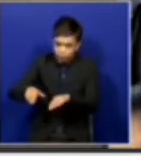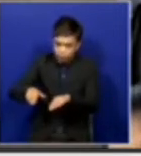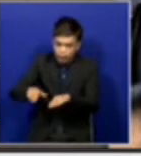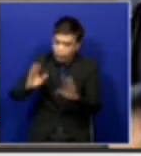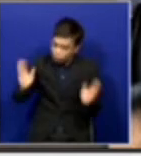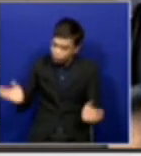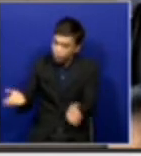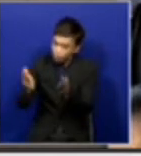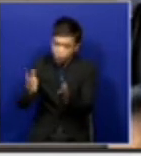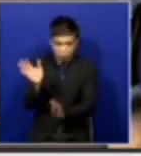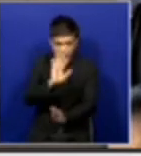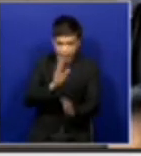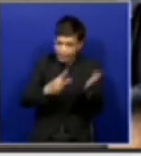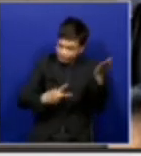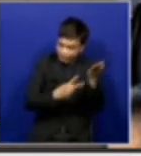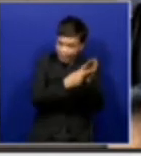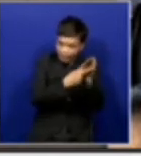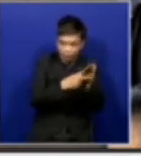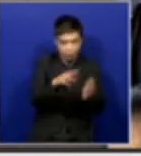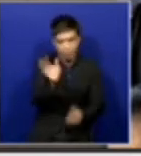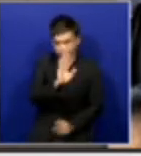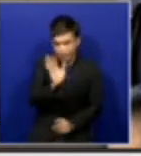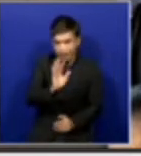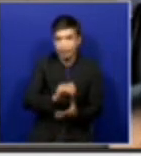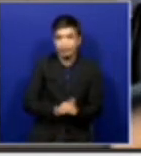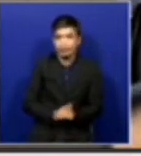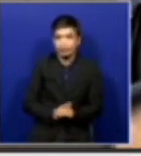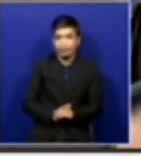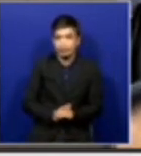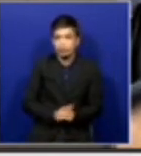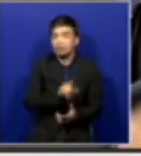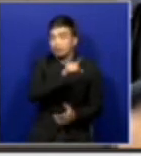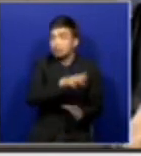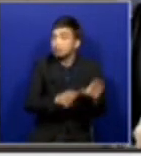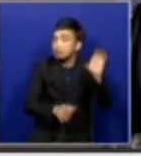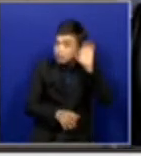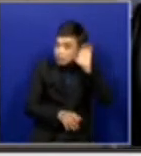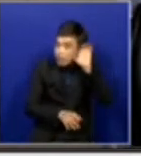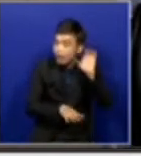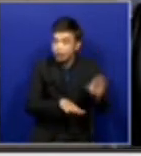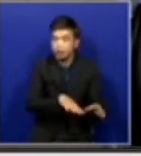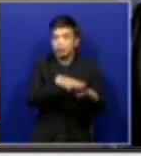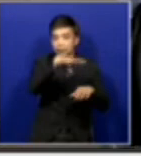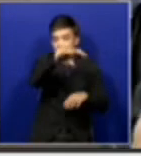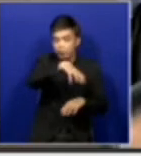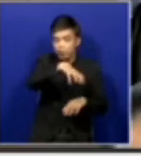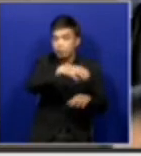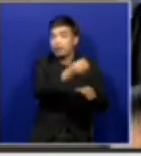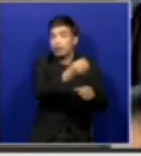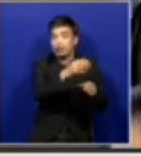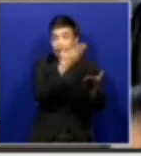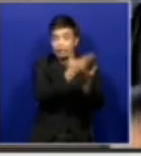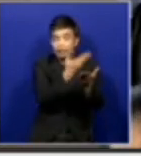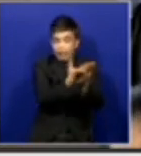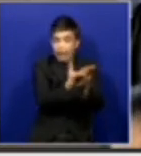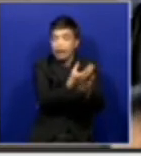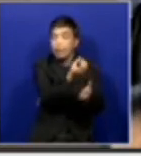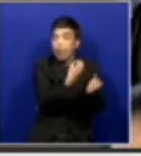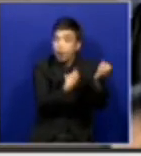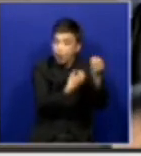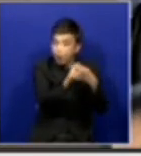าธารณสุขนี่ท่านคงเชื่อสำนักงบประมาณสำนักงบประมาณประเทศนี้เนี่ยทำงบประมาณล้าหลังที่สุ